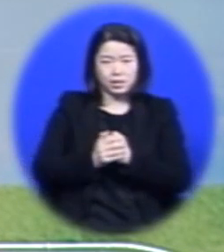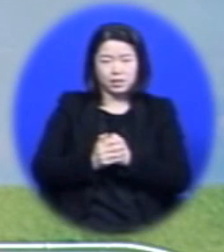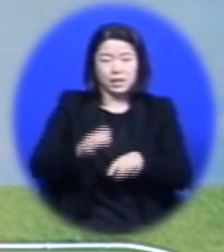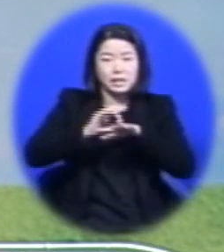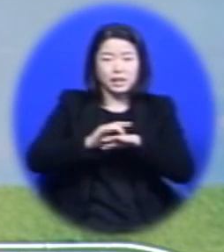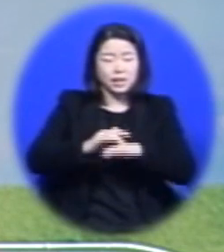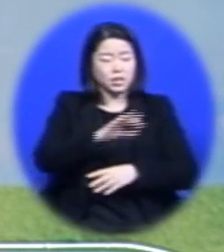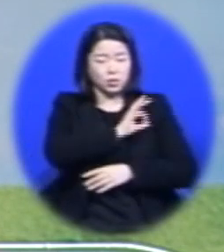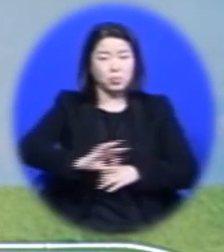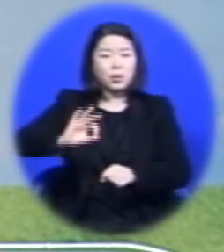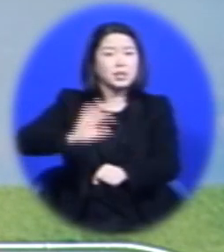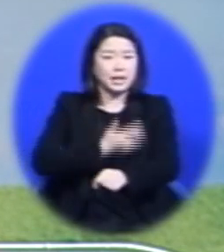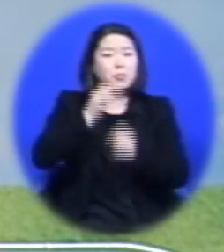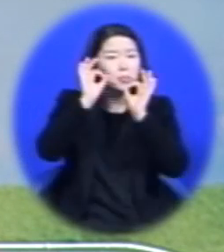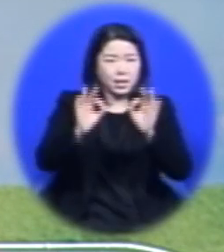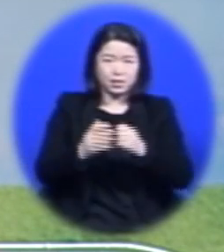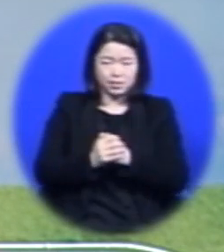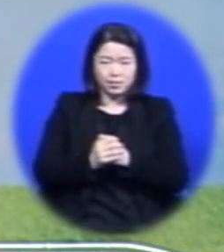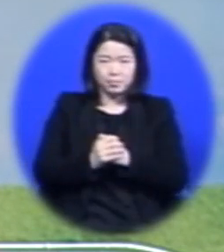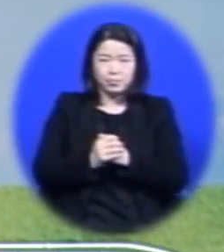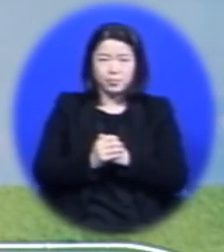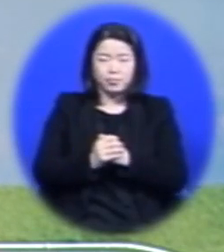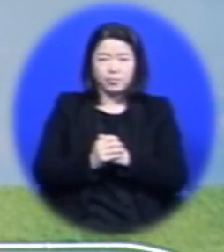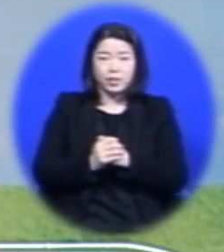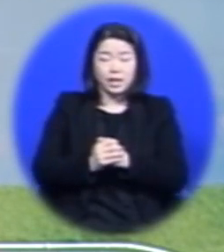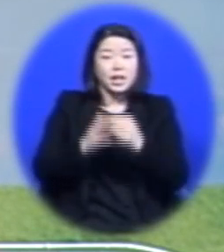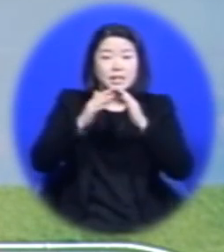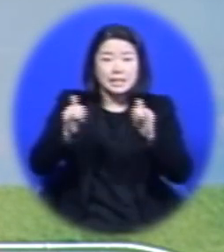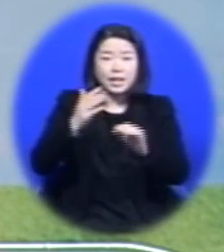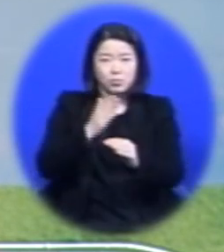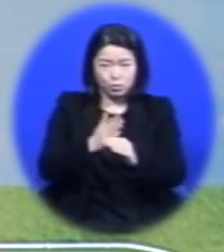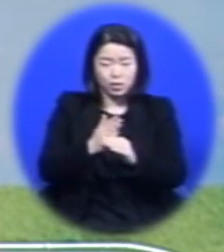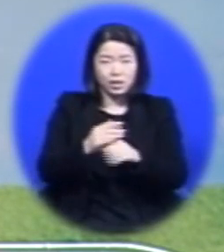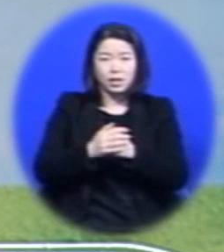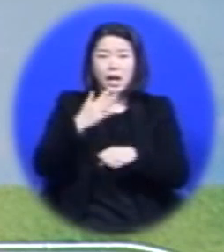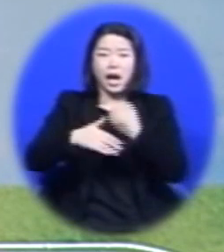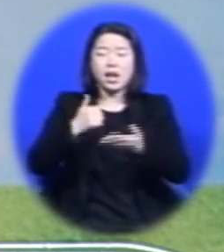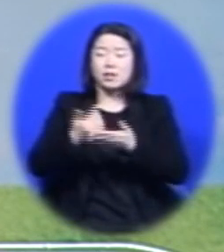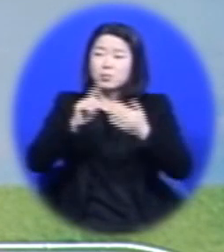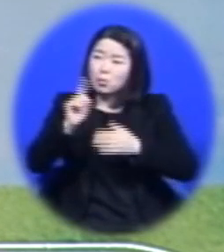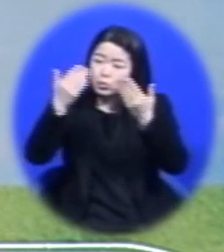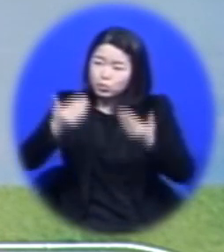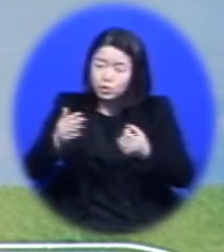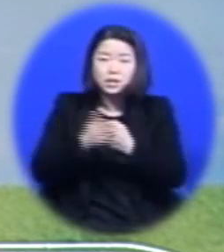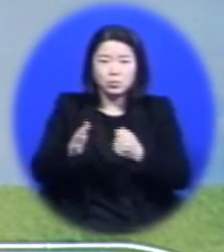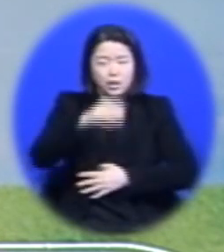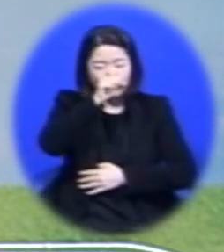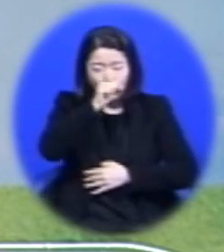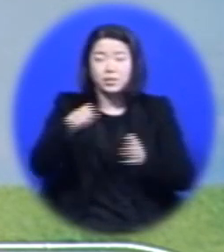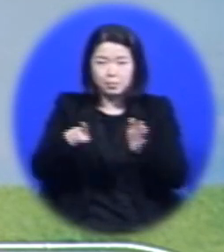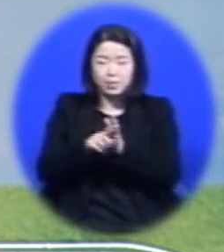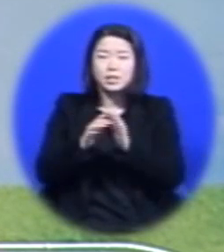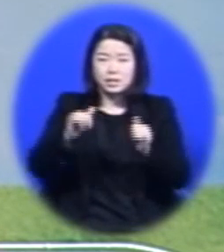욥을 잘못 본 거예요 사람들 중에는 하나님이 뭘 주시니까 좋아서